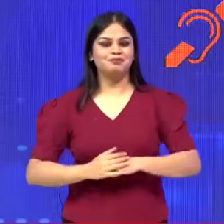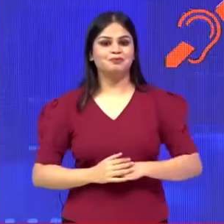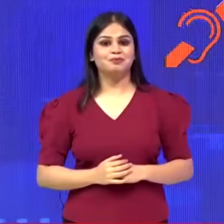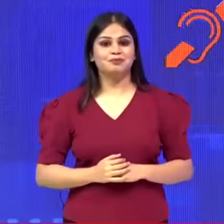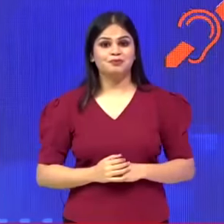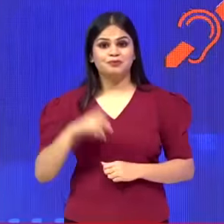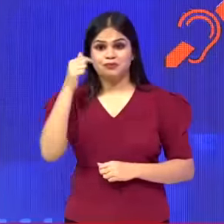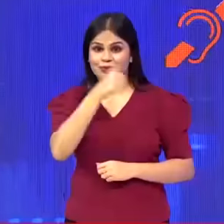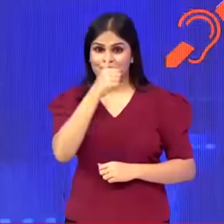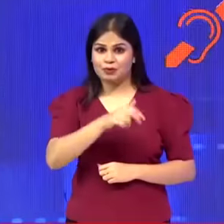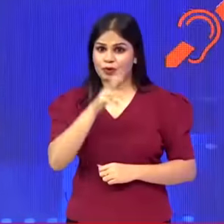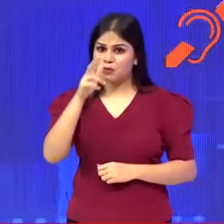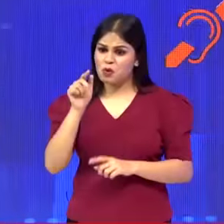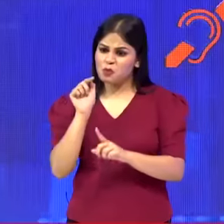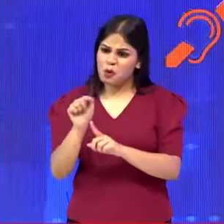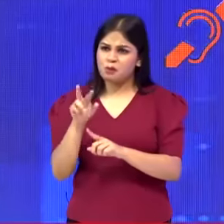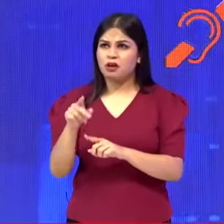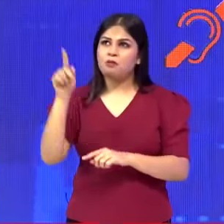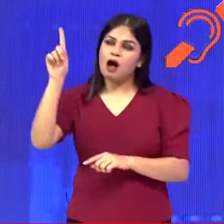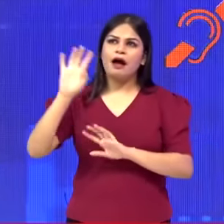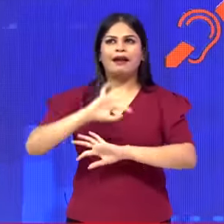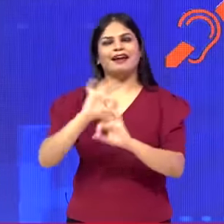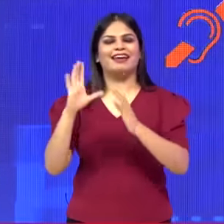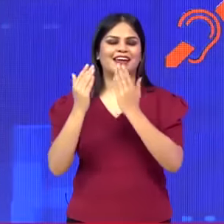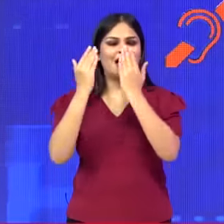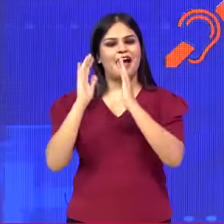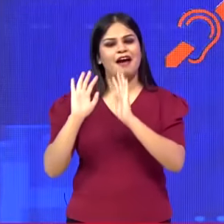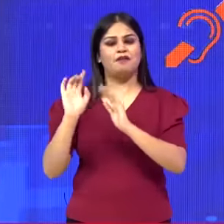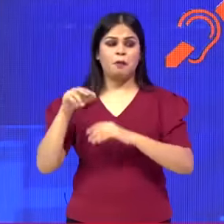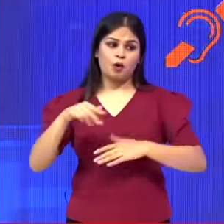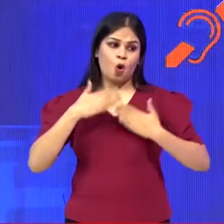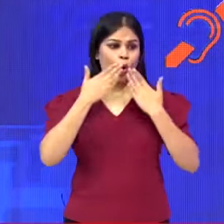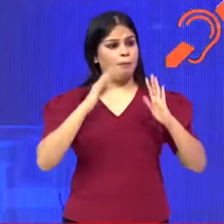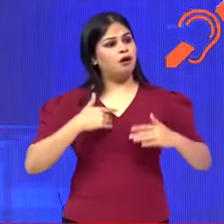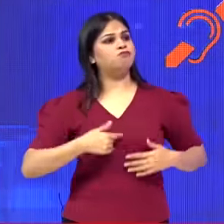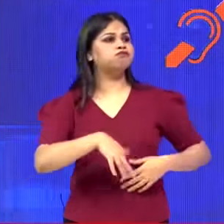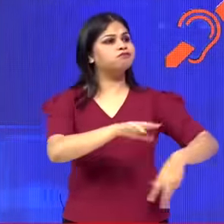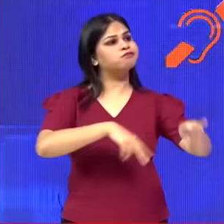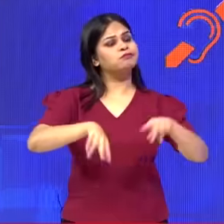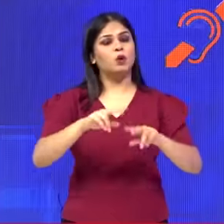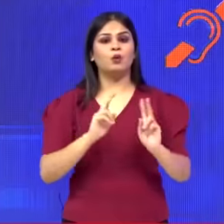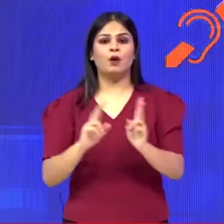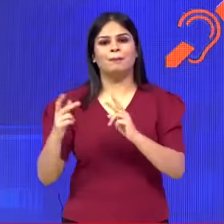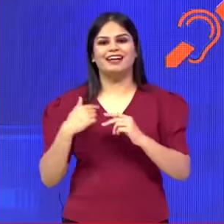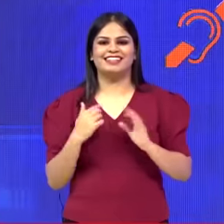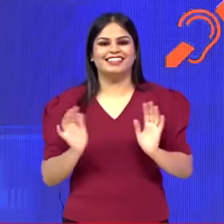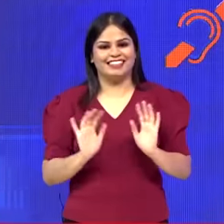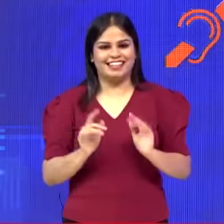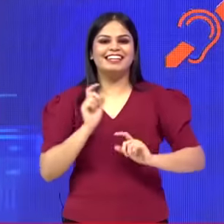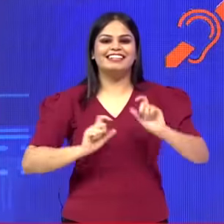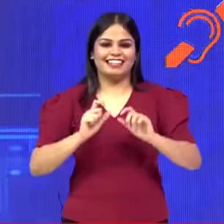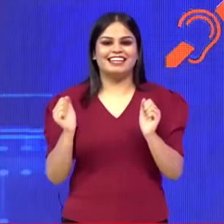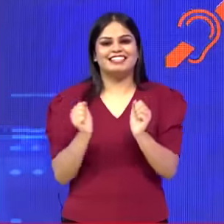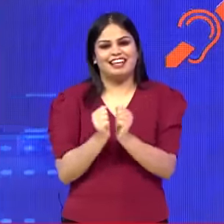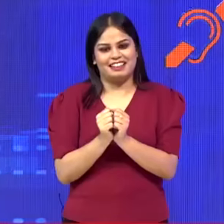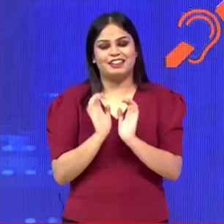अब ये नहीं कि ये he's there करके मैं एकदम खुला बाहर निकलना शुरू कर दूँ. ये नहीं है. अब पहले तो लोग देखते थे एक शेरा आपके